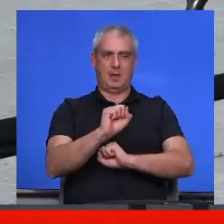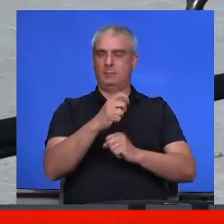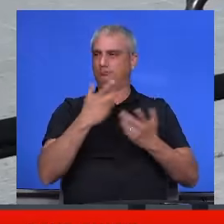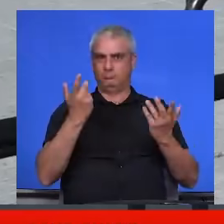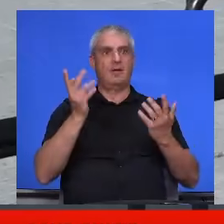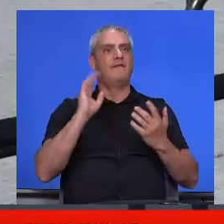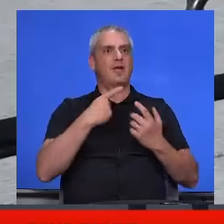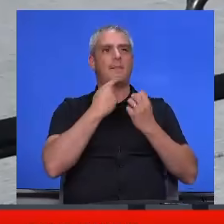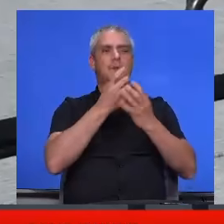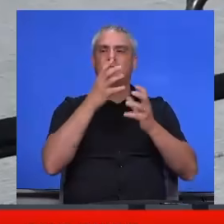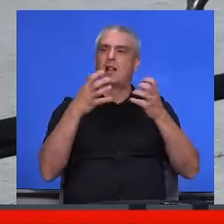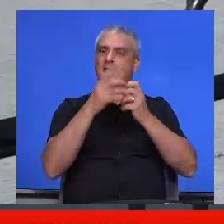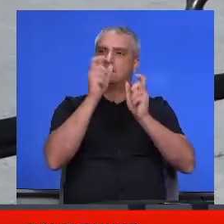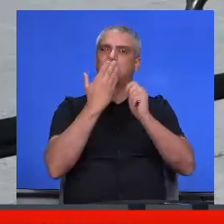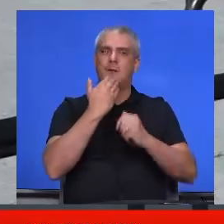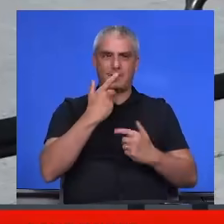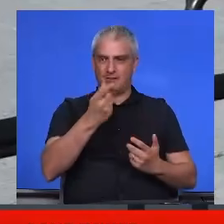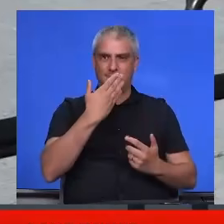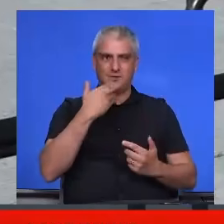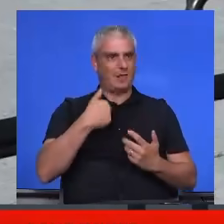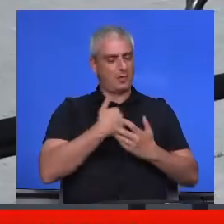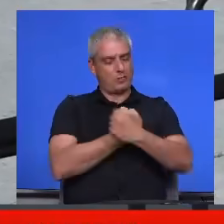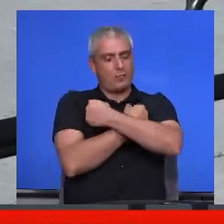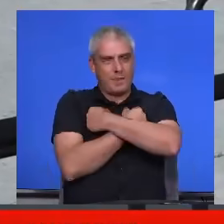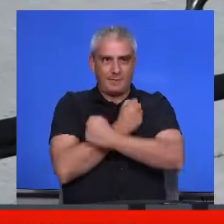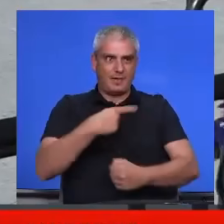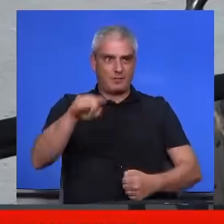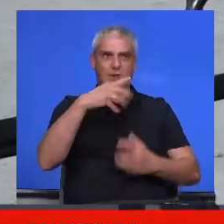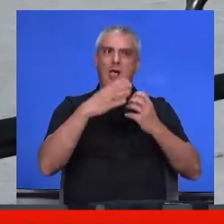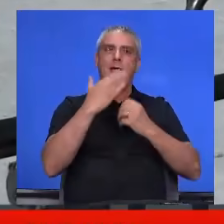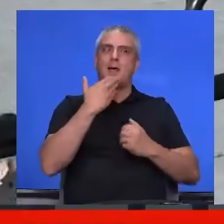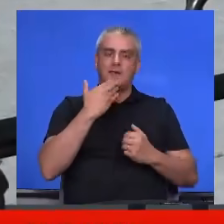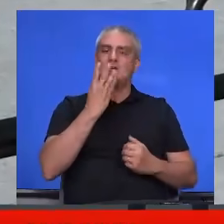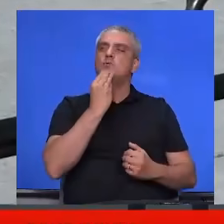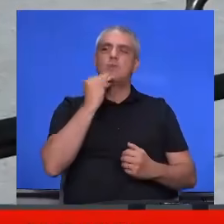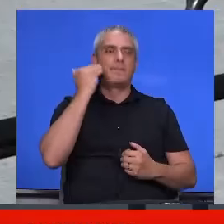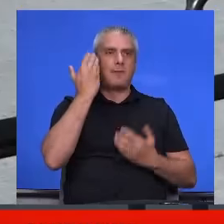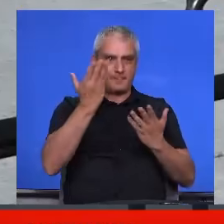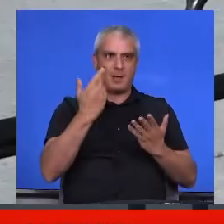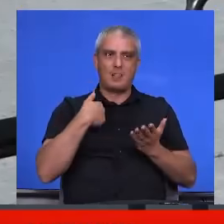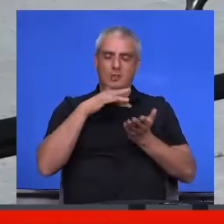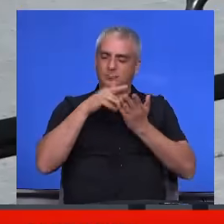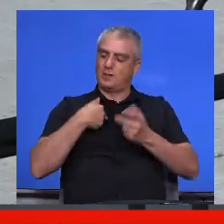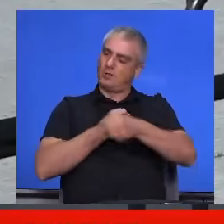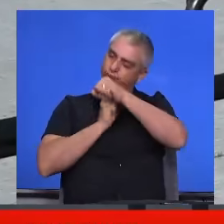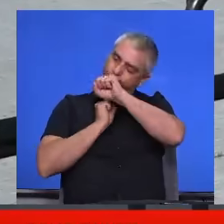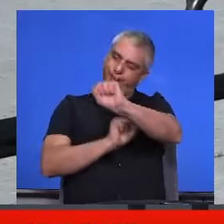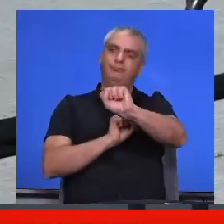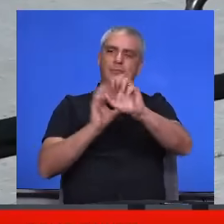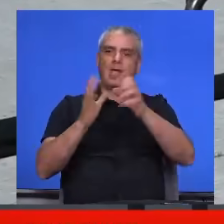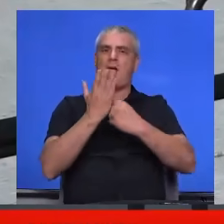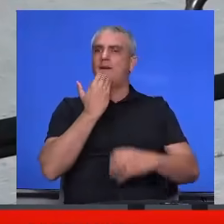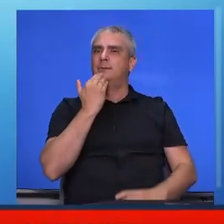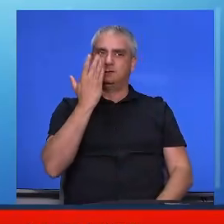people of Israel that we're here to give them a hug. The American people, American Jewry, we're here because we stand with the people of Israel during